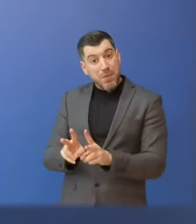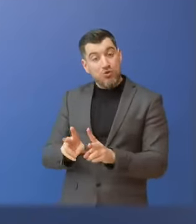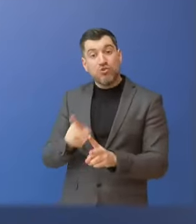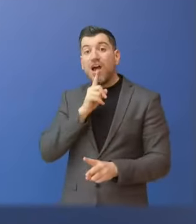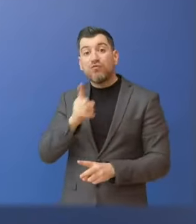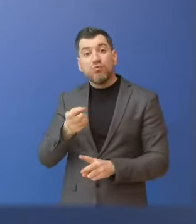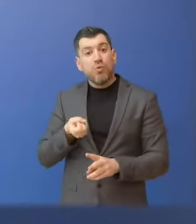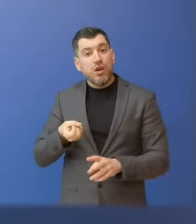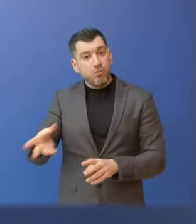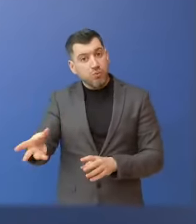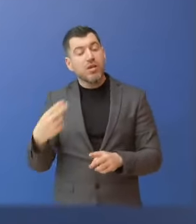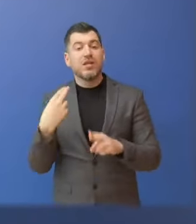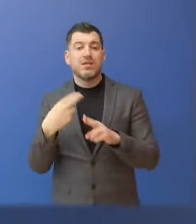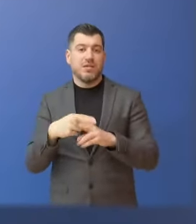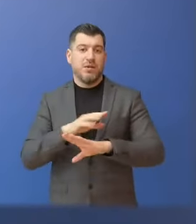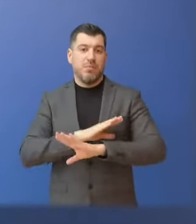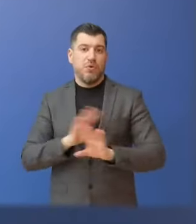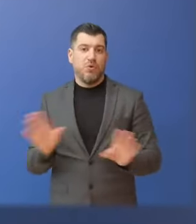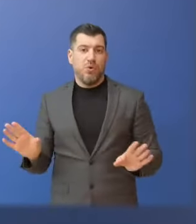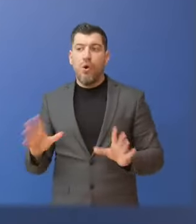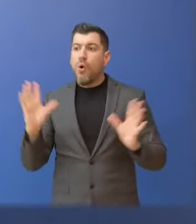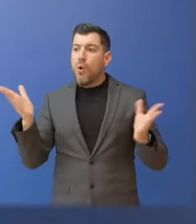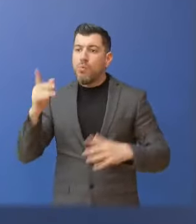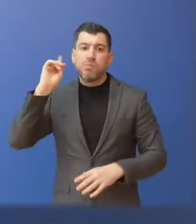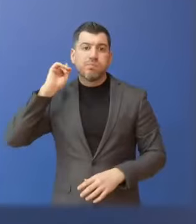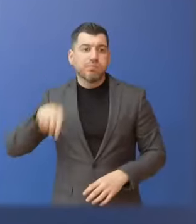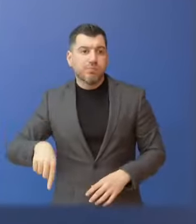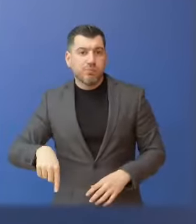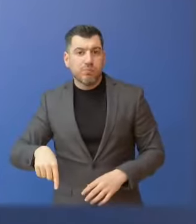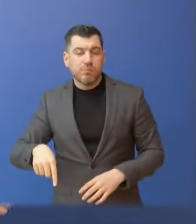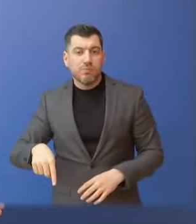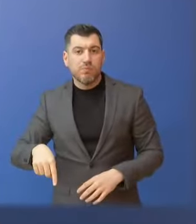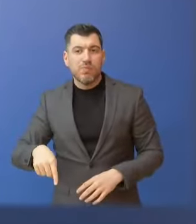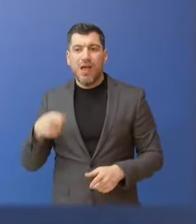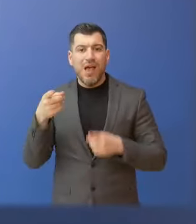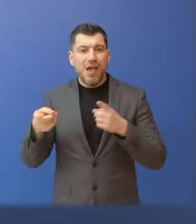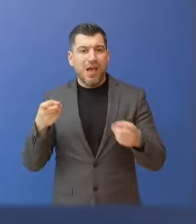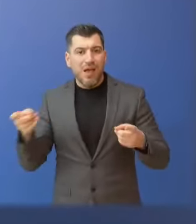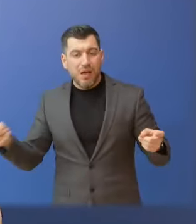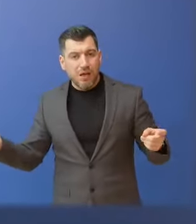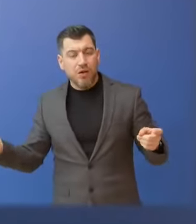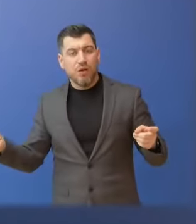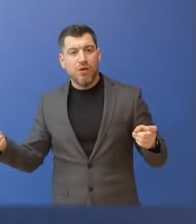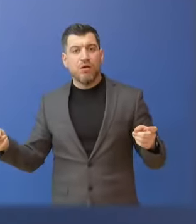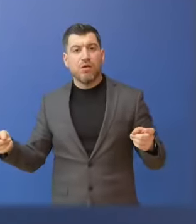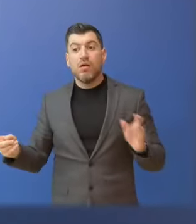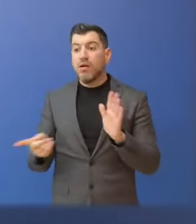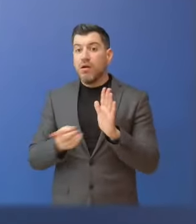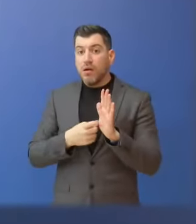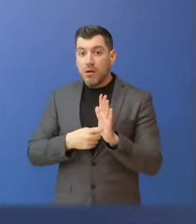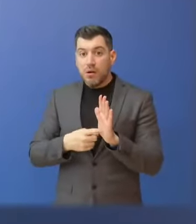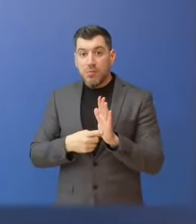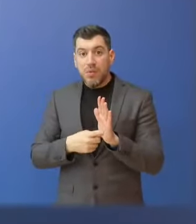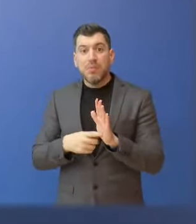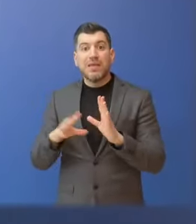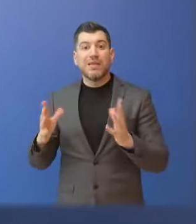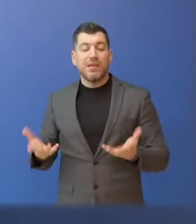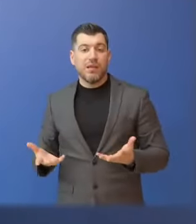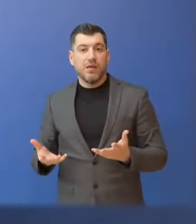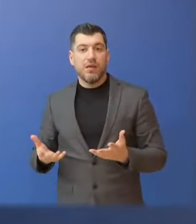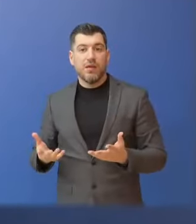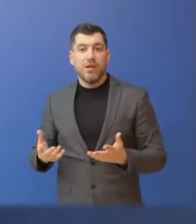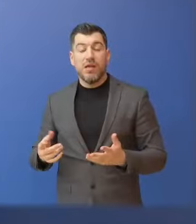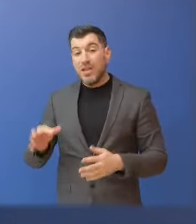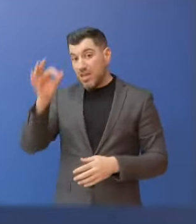σημαντική είδηση κάθε όμως παράνομη πράξη αποτελείται πολλώ δε μάλλον κάθε ανθρωποκτονία πρέπει να είναι μια αφορμή να πέσει